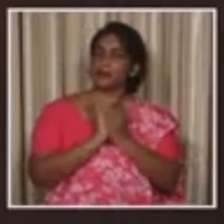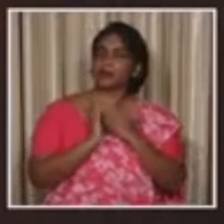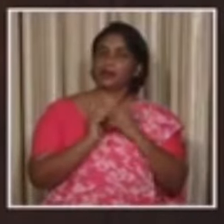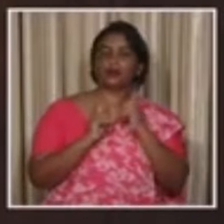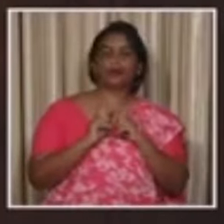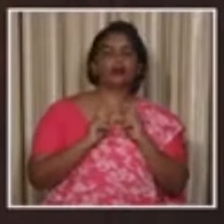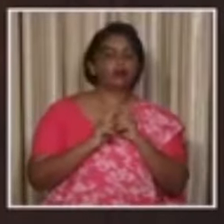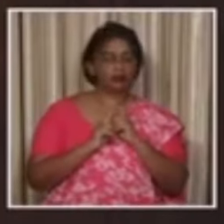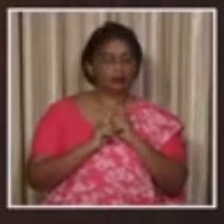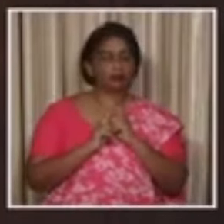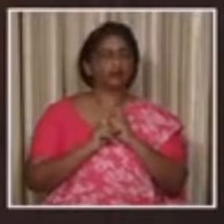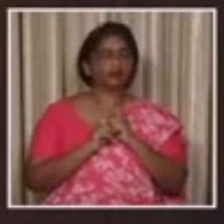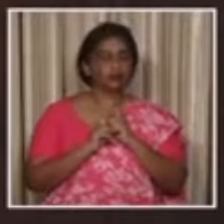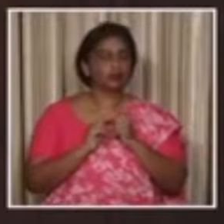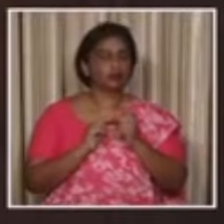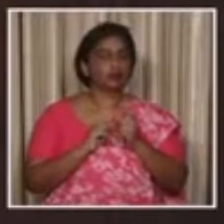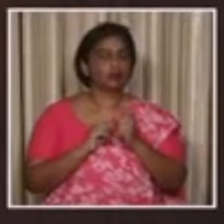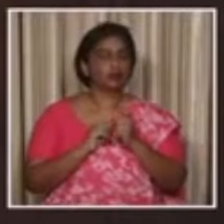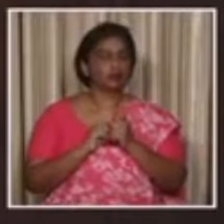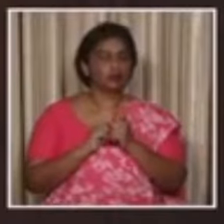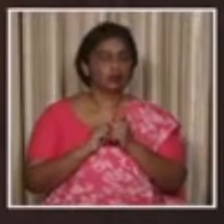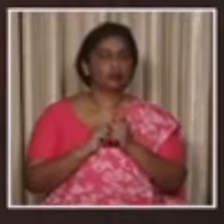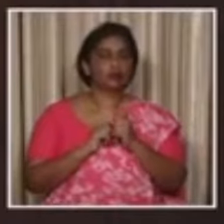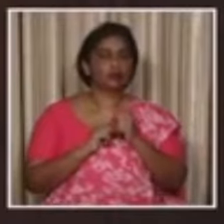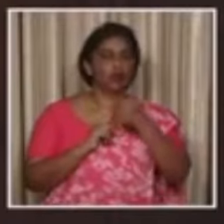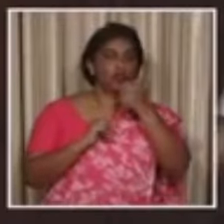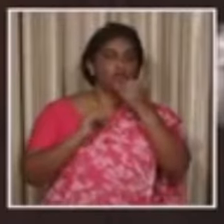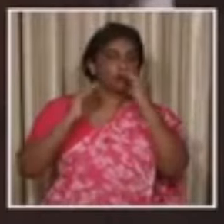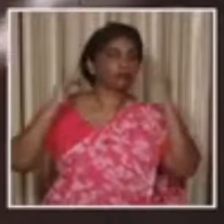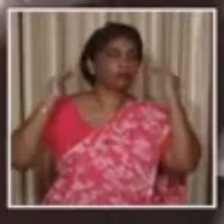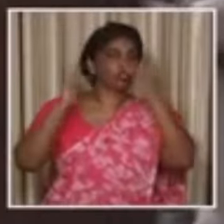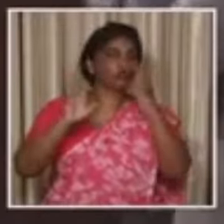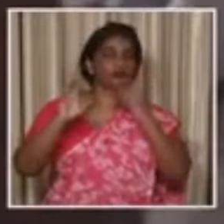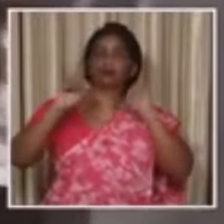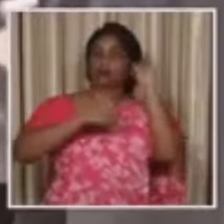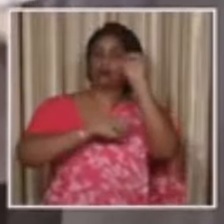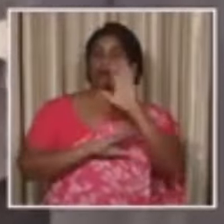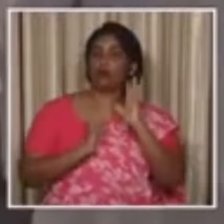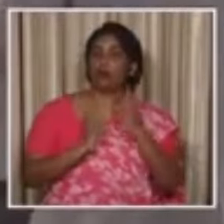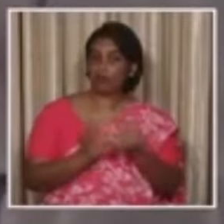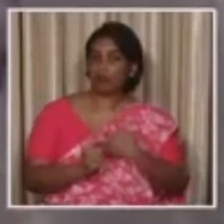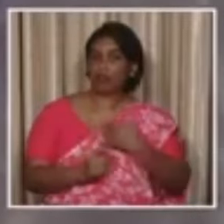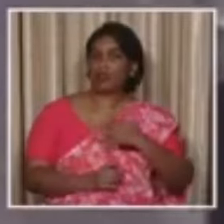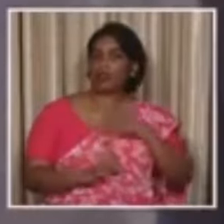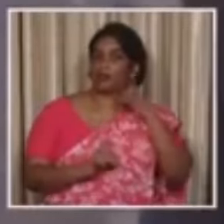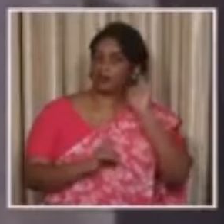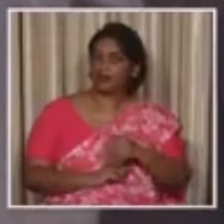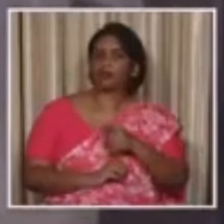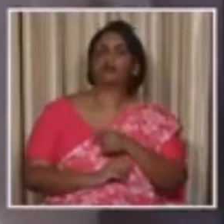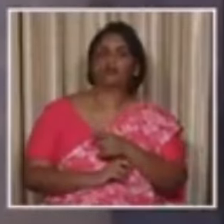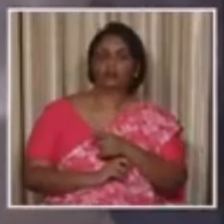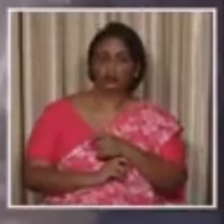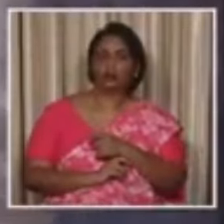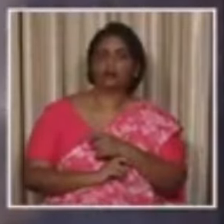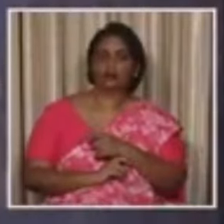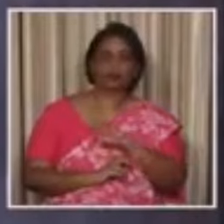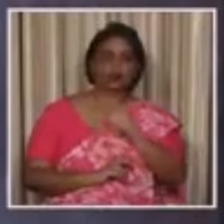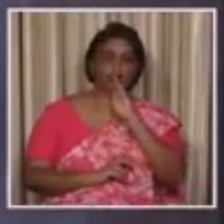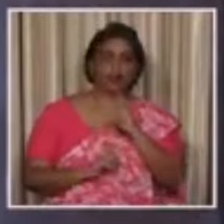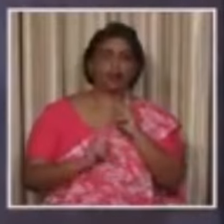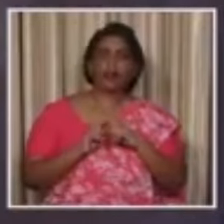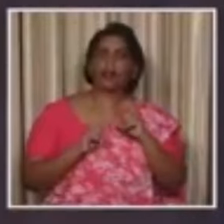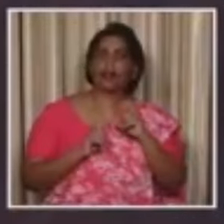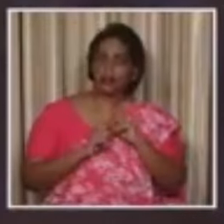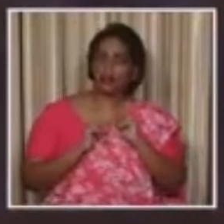අරගෙන ගිහිල්ලා මේ හොඳ පාසලකට නාඩි දෙකක් කාලයක් තියෙනවා. තව හොඳ උසස් පාසලකට ගෙනියන්න ඕන කියන හැඟීම තුල ඉඳගෙන මේ අපේ එක පැත්තකින් ඒක